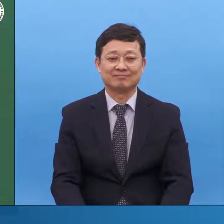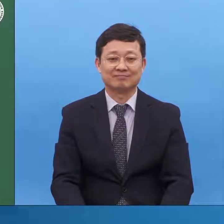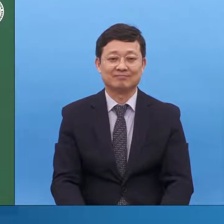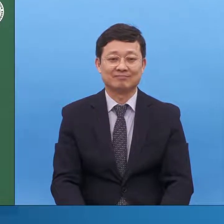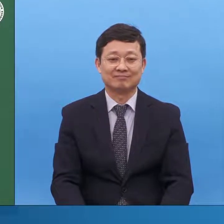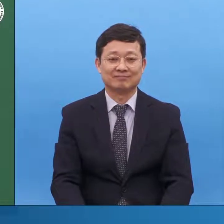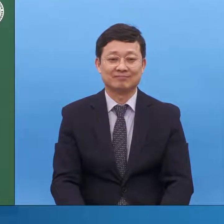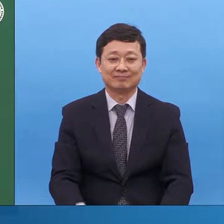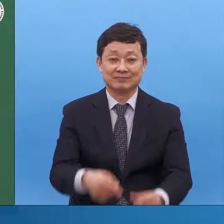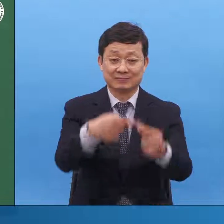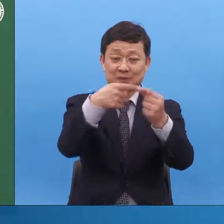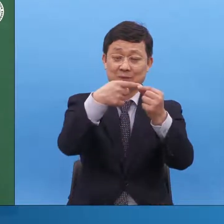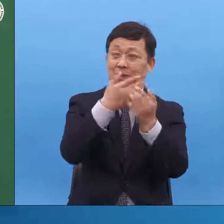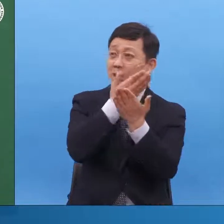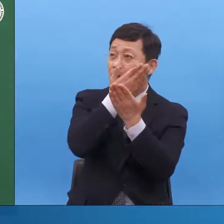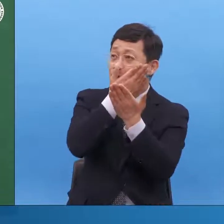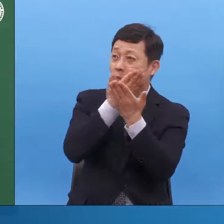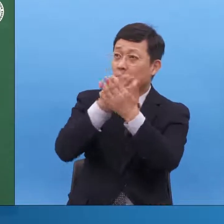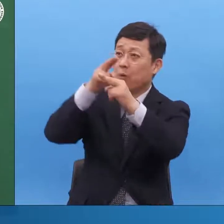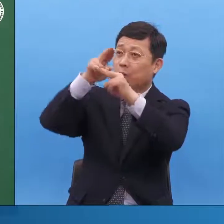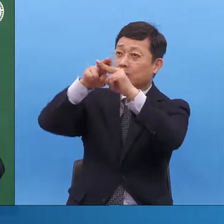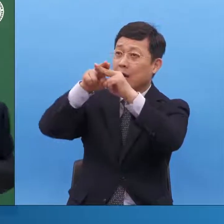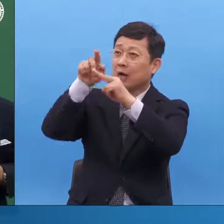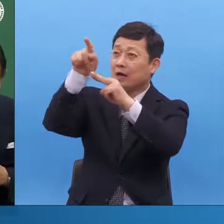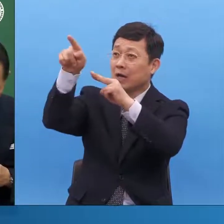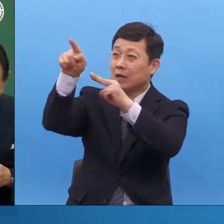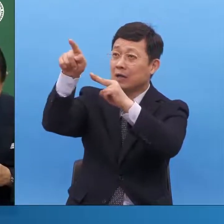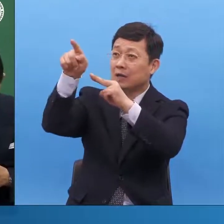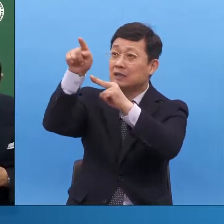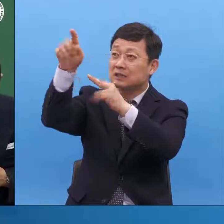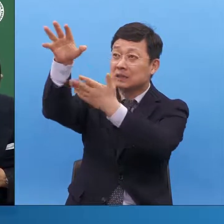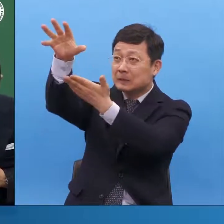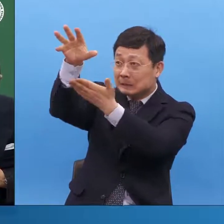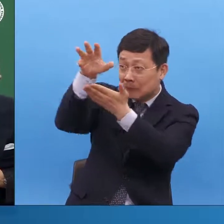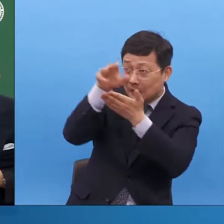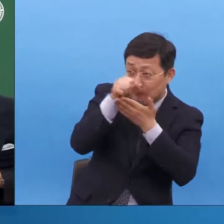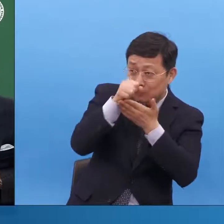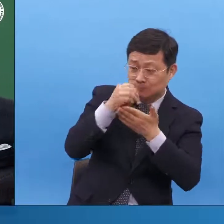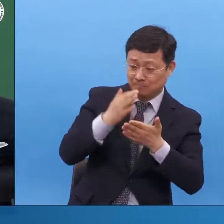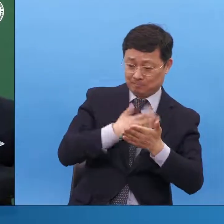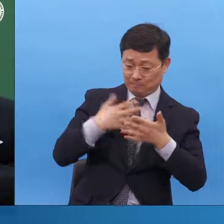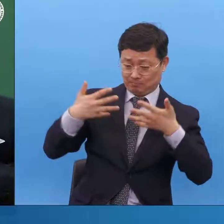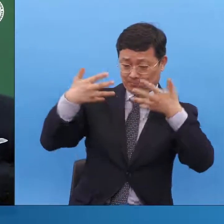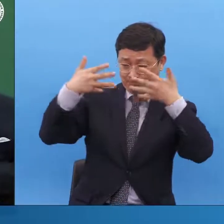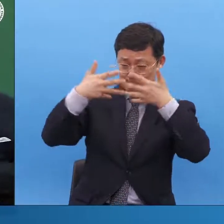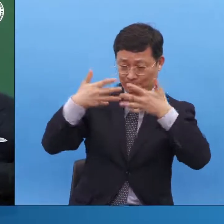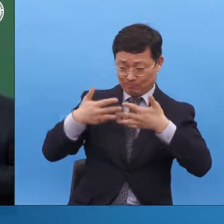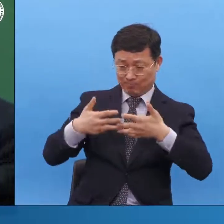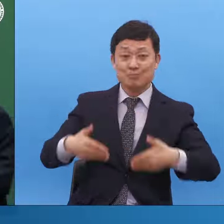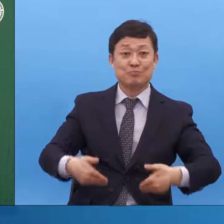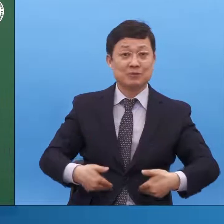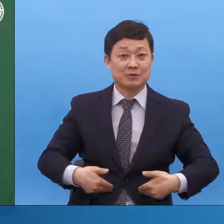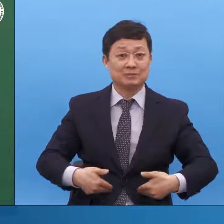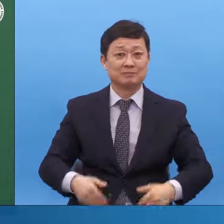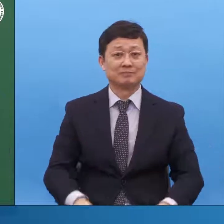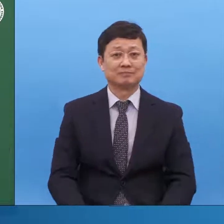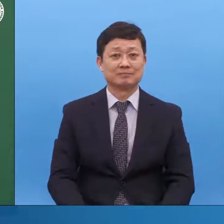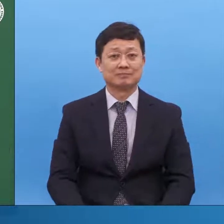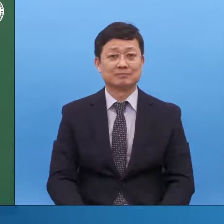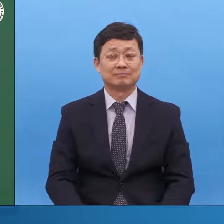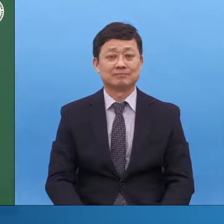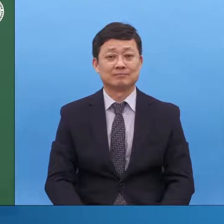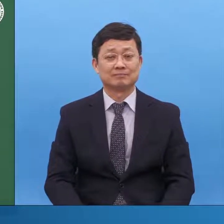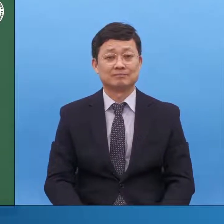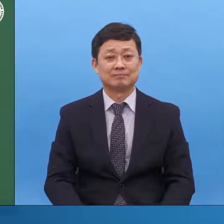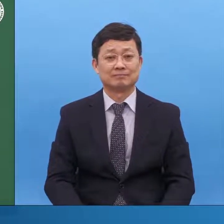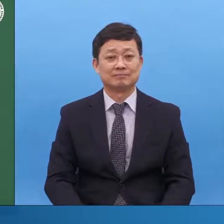보좌의 서밋 이걸 세팅해야 돼요. And starting now, even if it's moment by moment, you have to set the blessing of the throne. 세 가지 나라 The summit 있잖아요. of the throne.